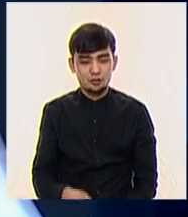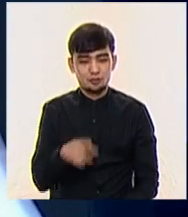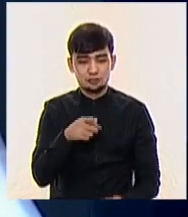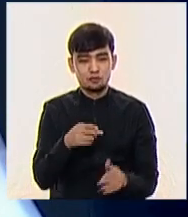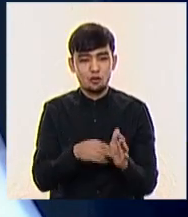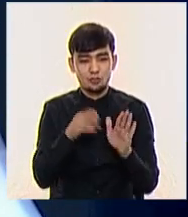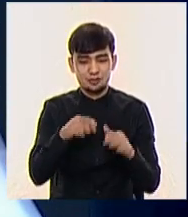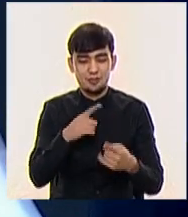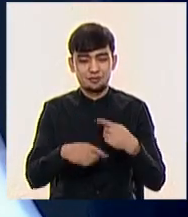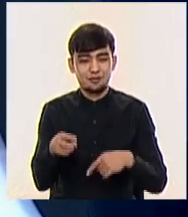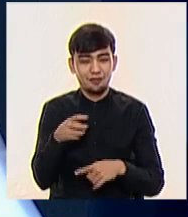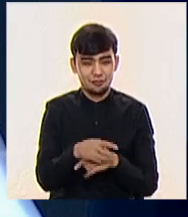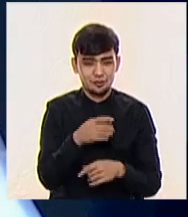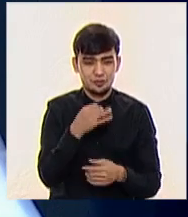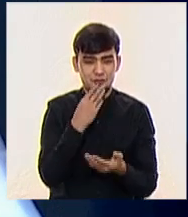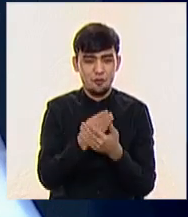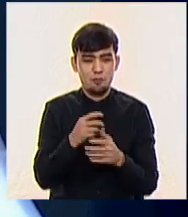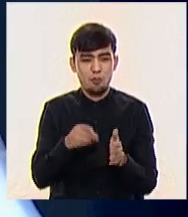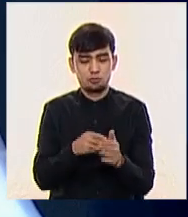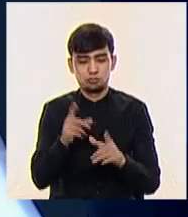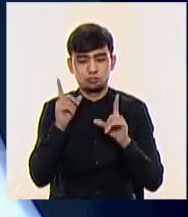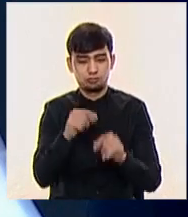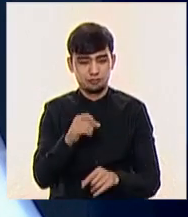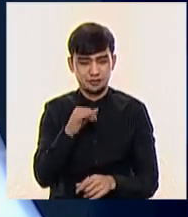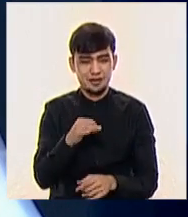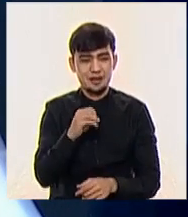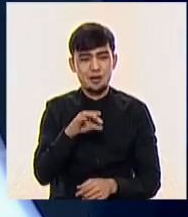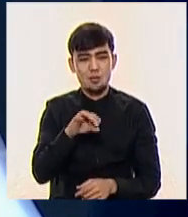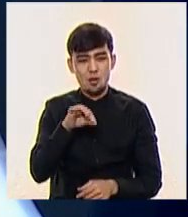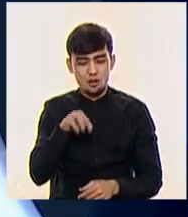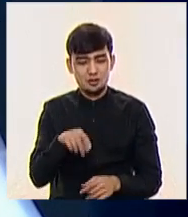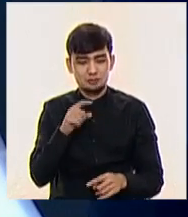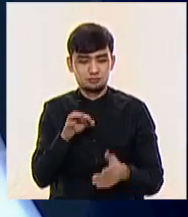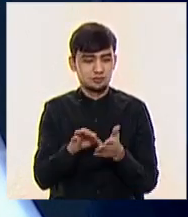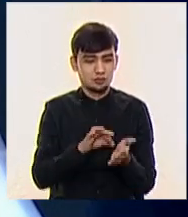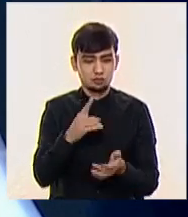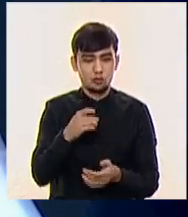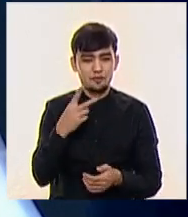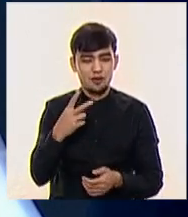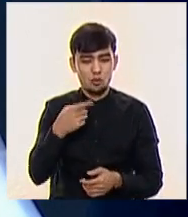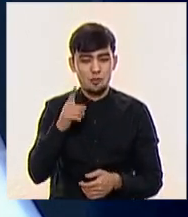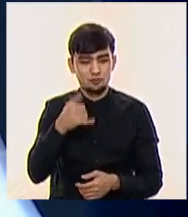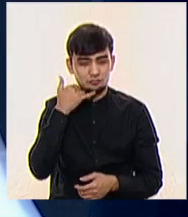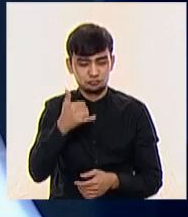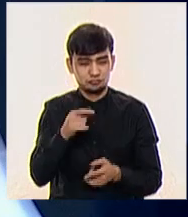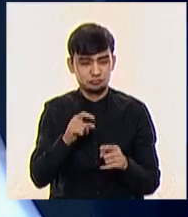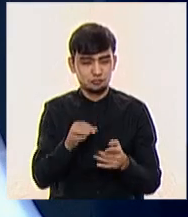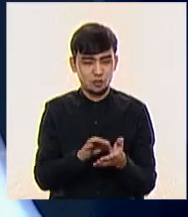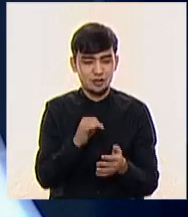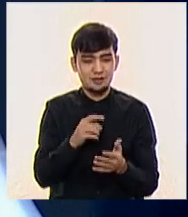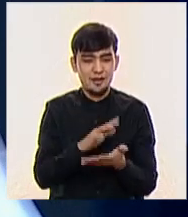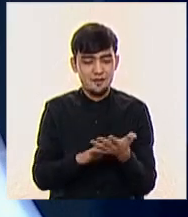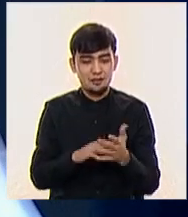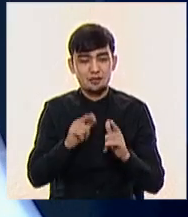Жолаушы вокзалға қайтадан жеткенше өз түскен пойызы кетіп қалған. Ерболат бірден 102 нөміріне хабарласып жағдайды баяндайды. Өтініш түскен